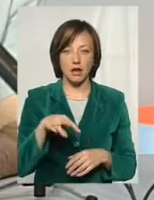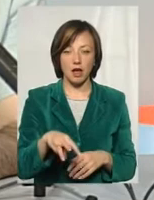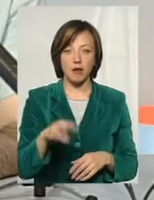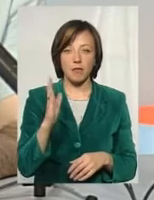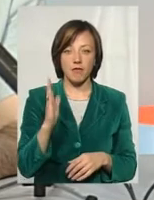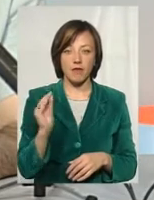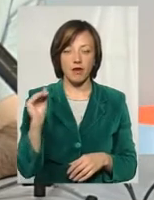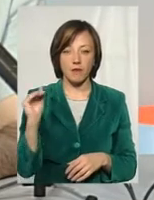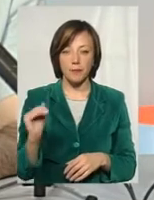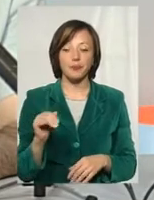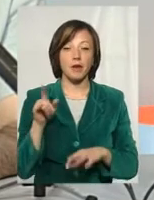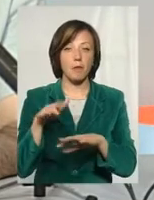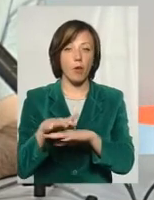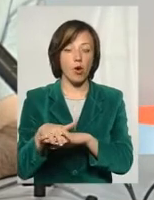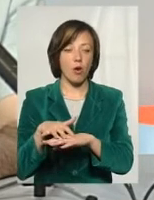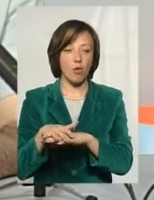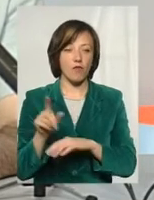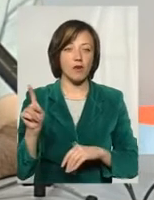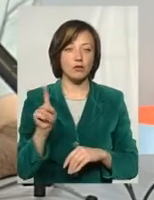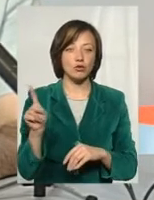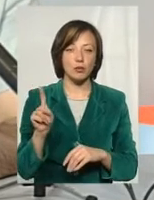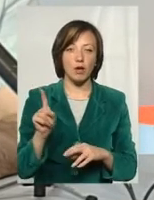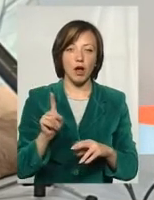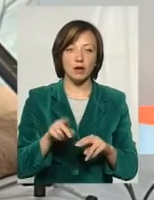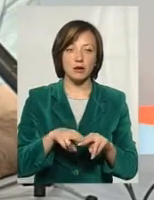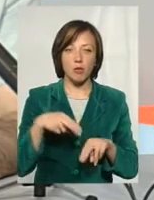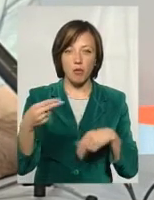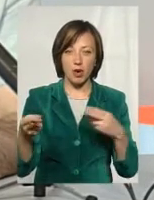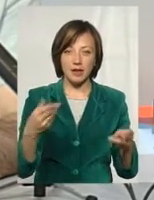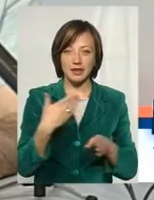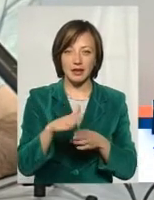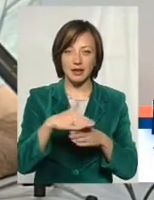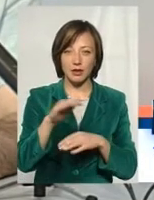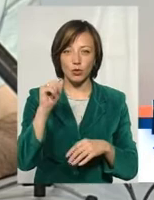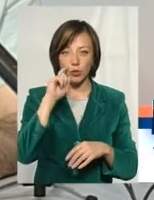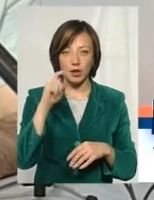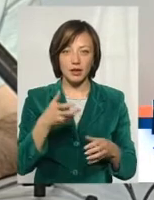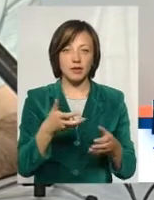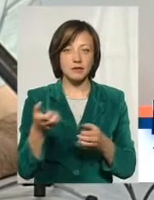Міжнародний валютний фонд порахував, що щоб покрити вже ті кредити, які Україна наша взяла, потрібно,